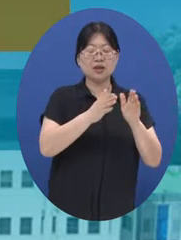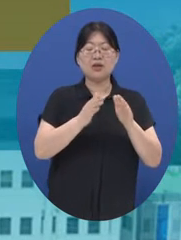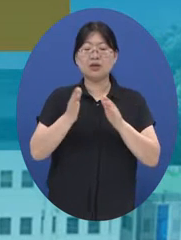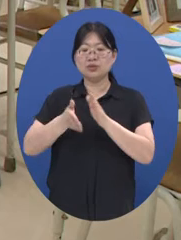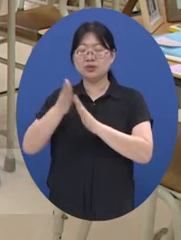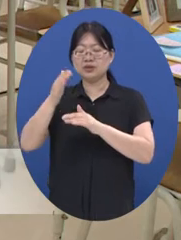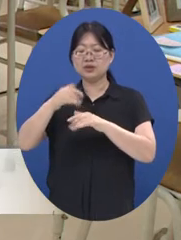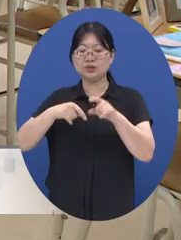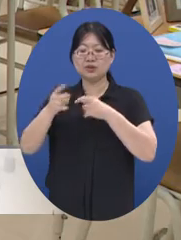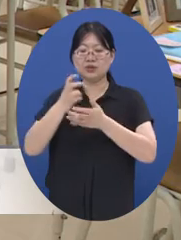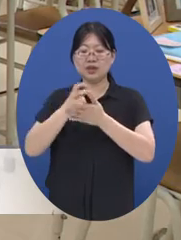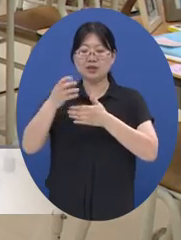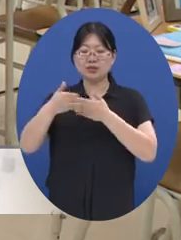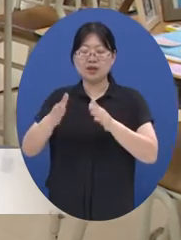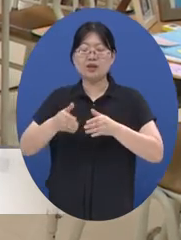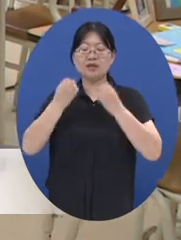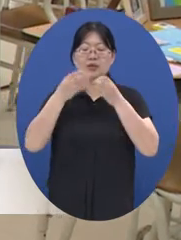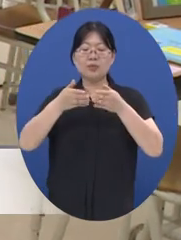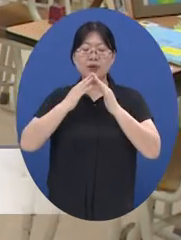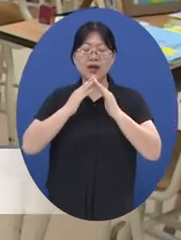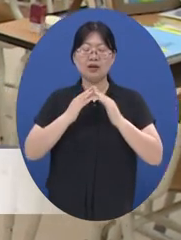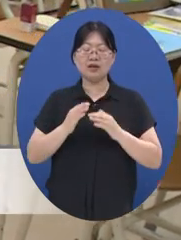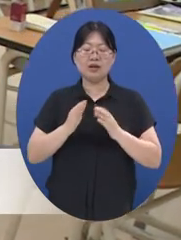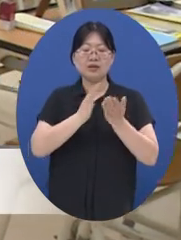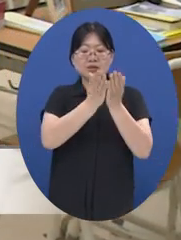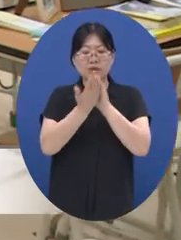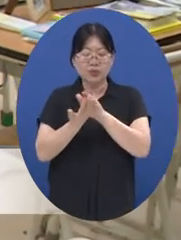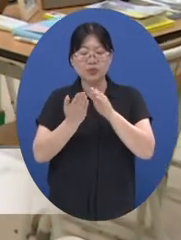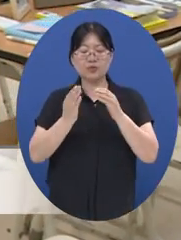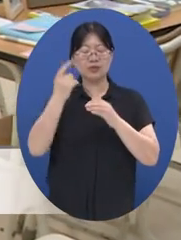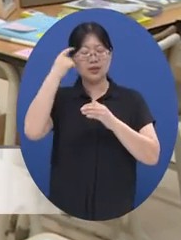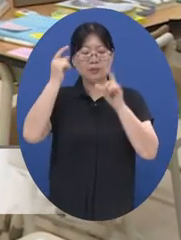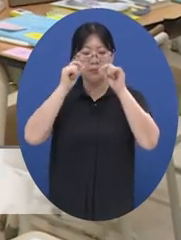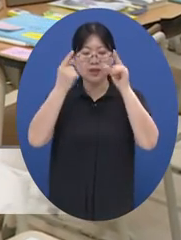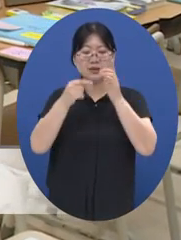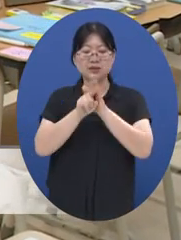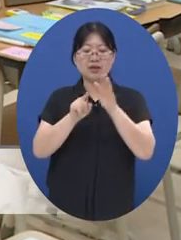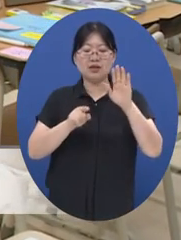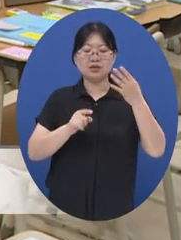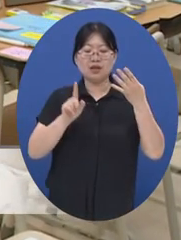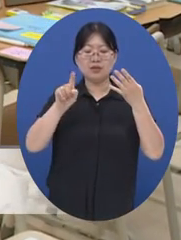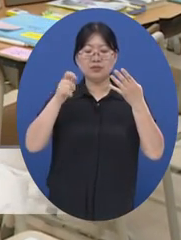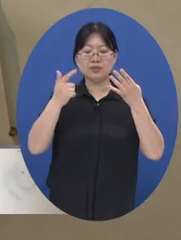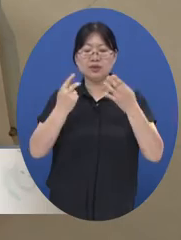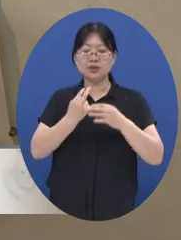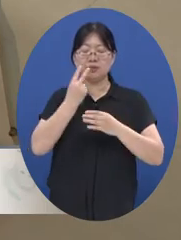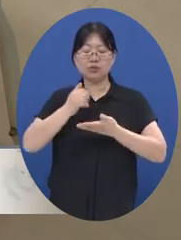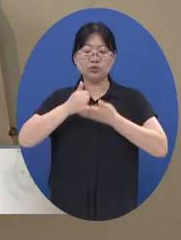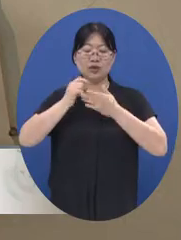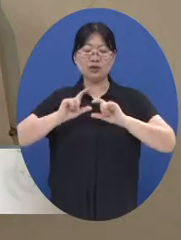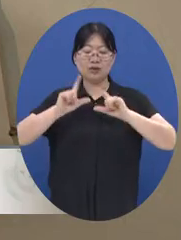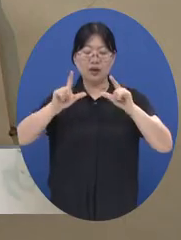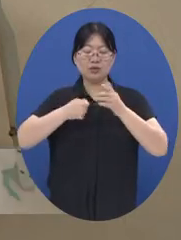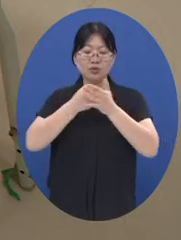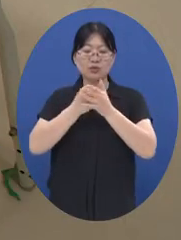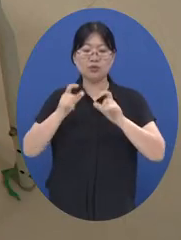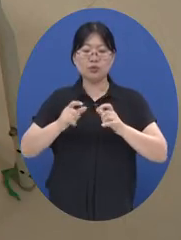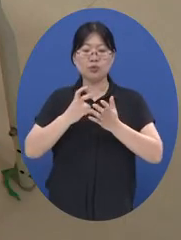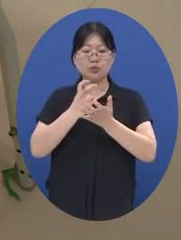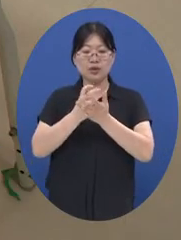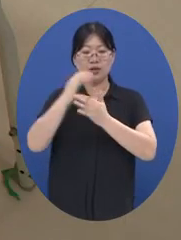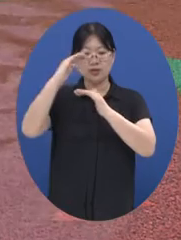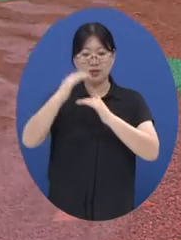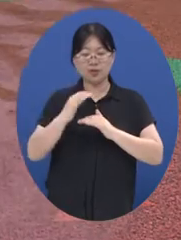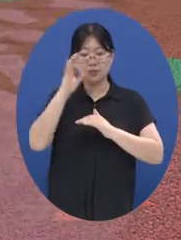만들어집니다. 세월호 참사를 기억하고 경각심을 높이기 위해 4월 16일을 생명 존중의 날로 지정하는 내용의 조례안도 눈에